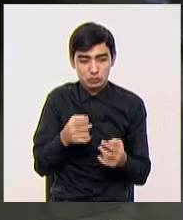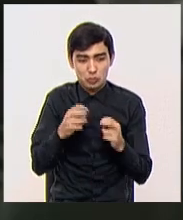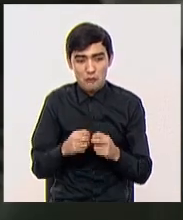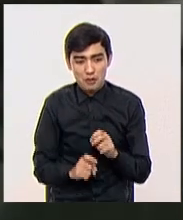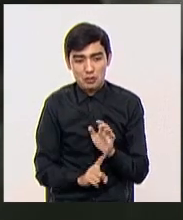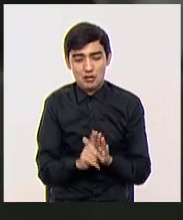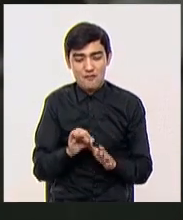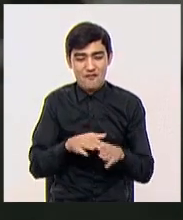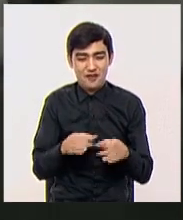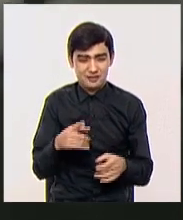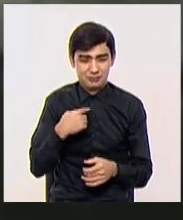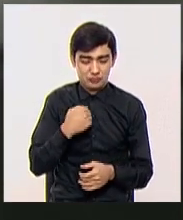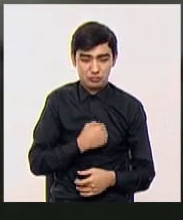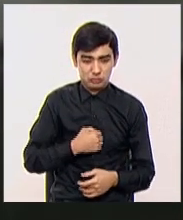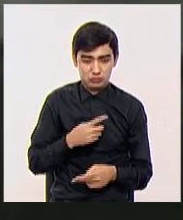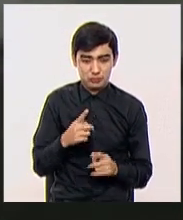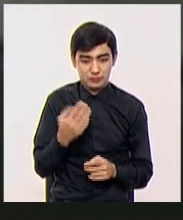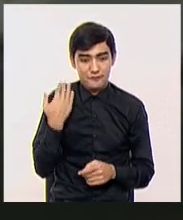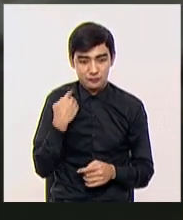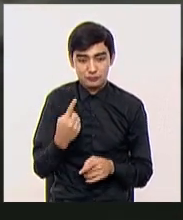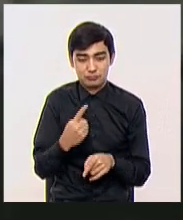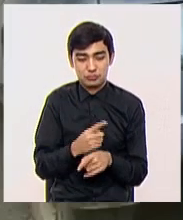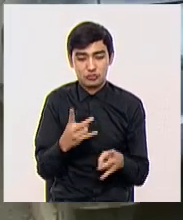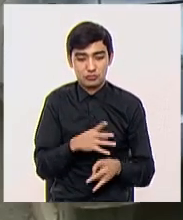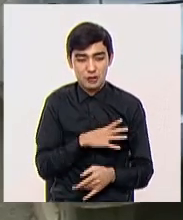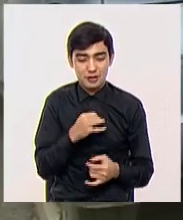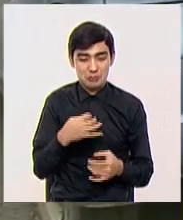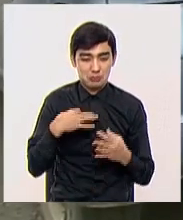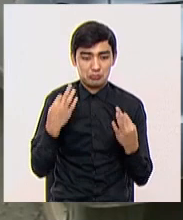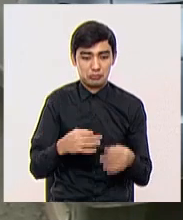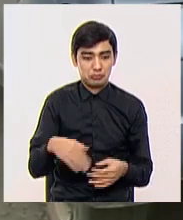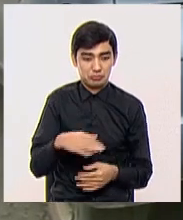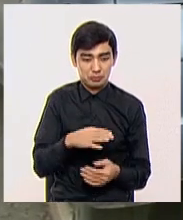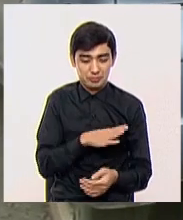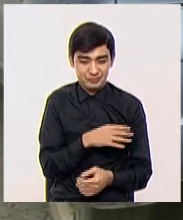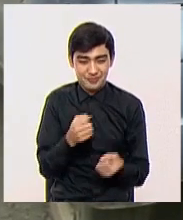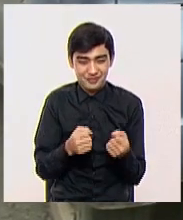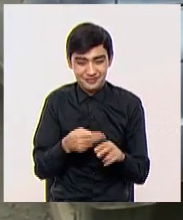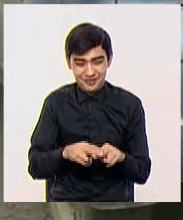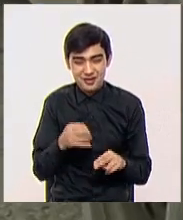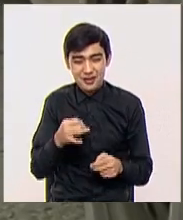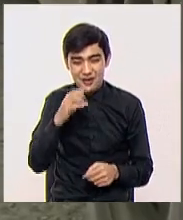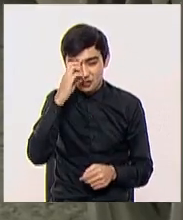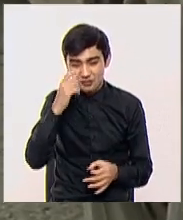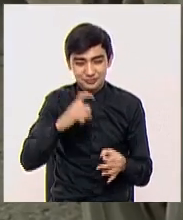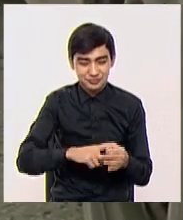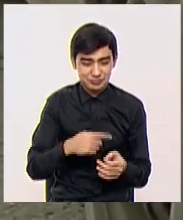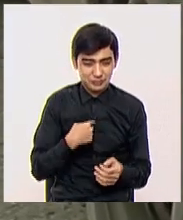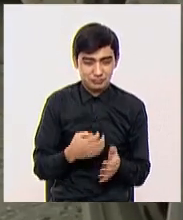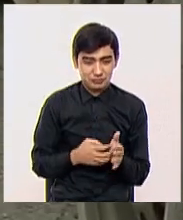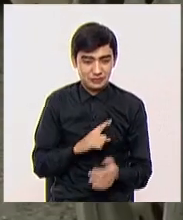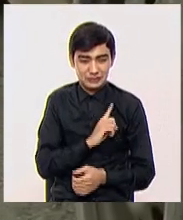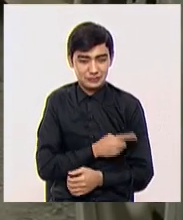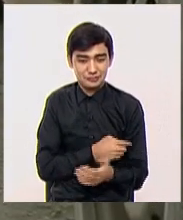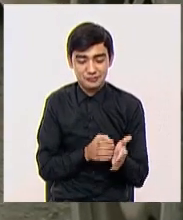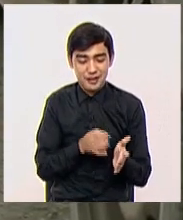алған биліктің әрекетіне наразы. Айтуларынша елге еркін кірген темір тұлпарларды мемлекеттік тіркеуге қоюға шамалары жетпейді.